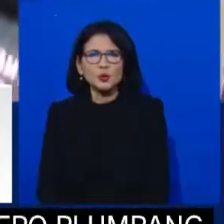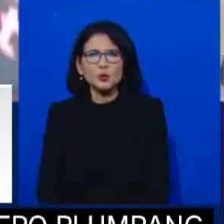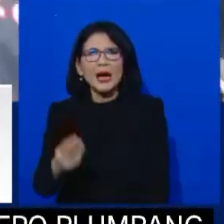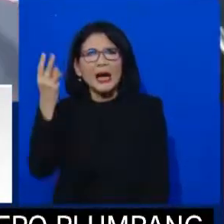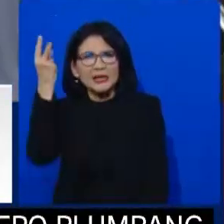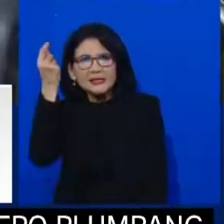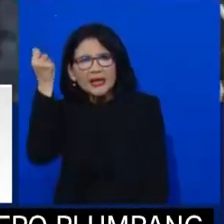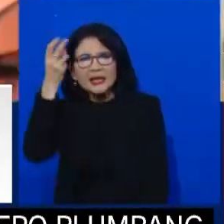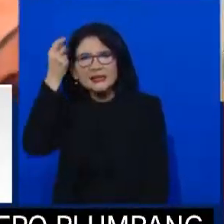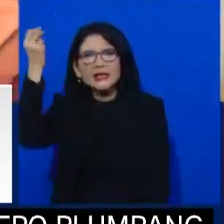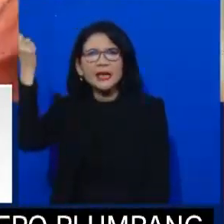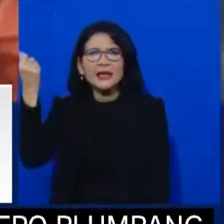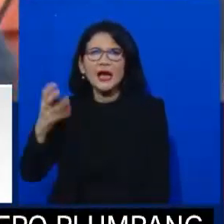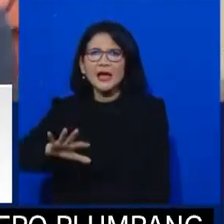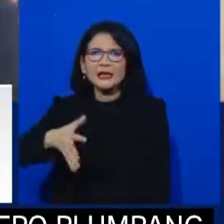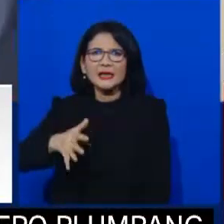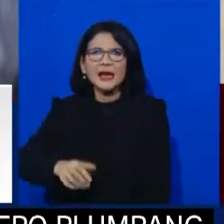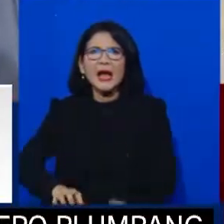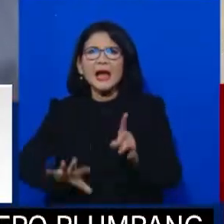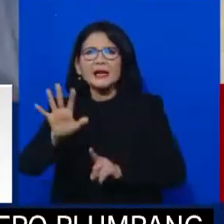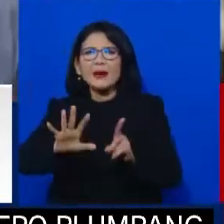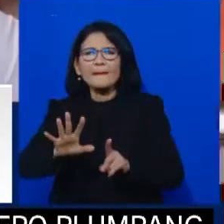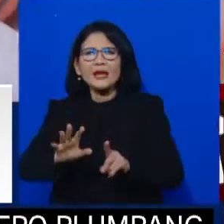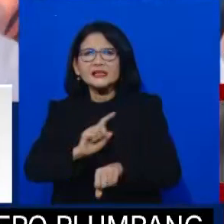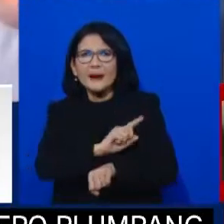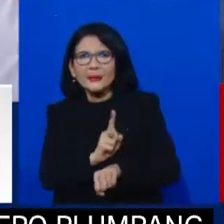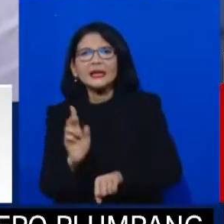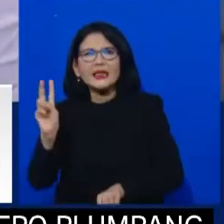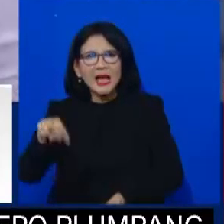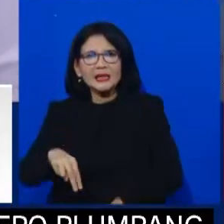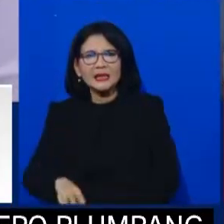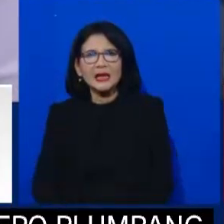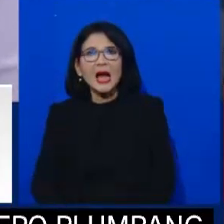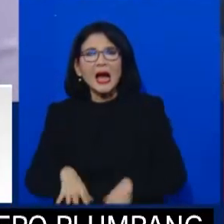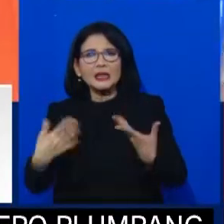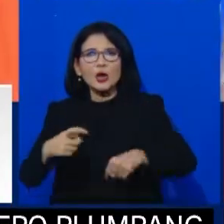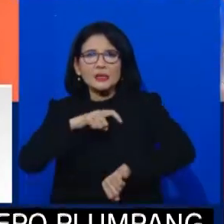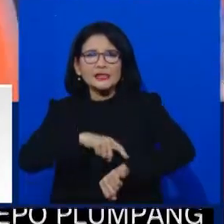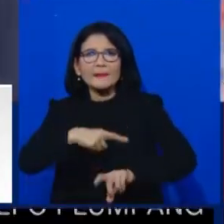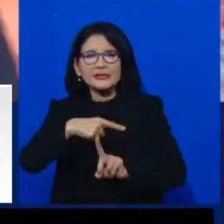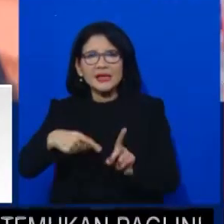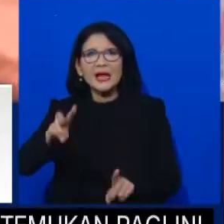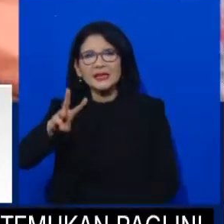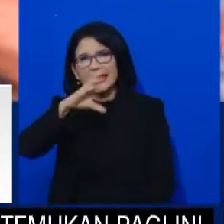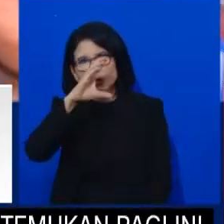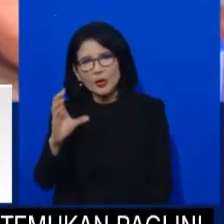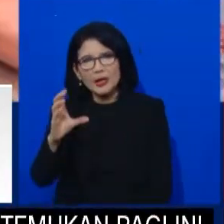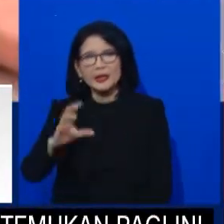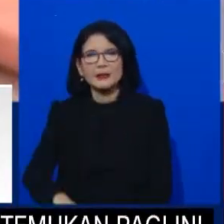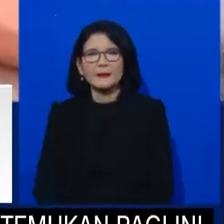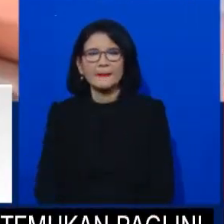akan dilakukan sekitar 15 menit atau 20 menit lagi atau sekitar pukul 2:30 sore hari ini.